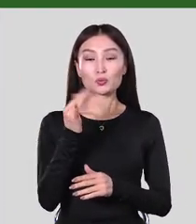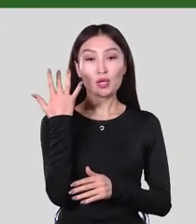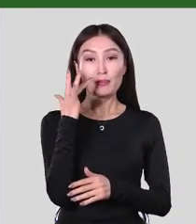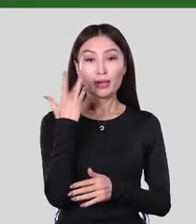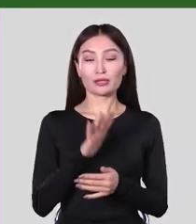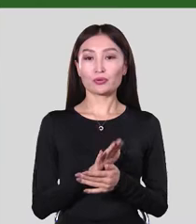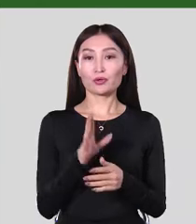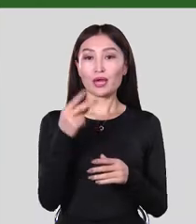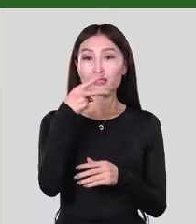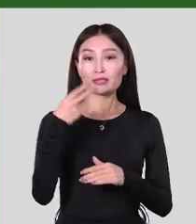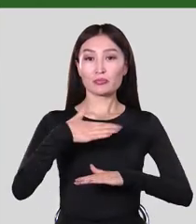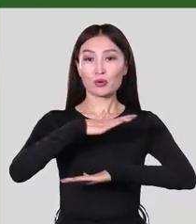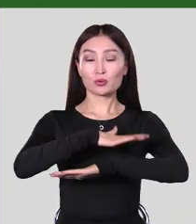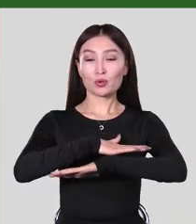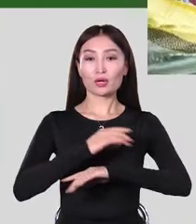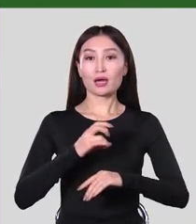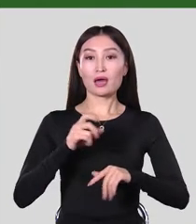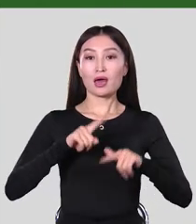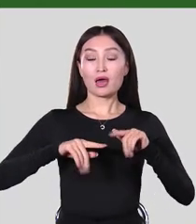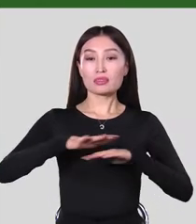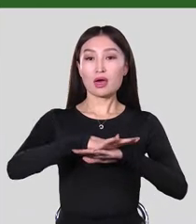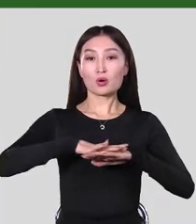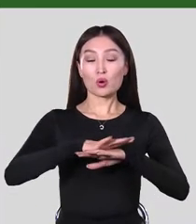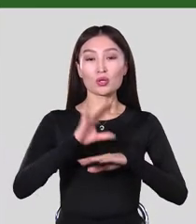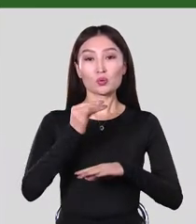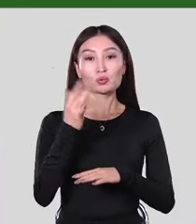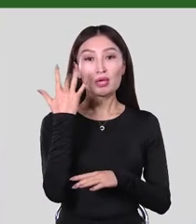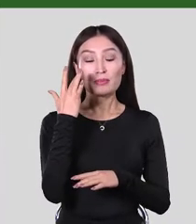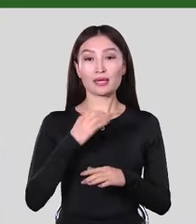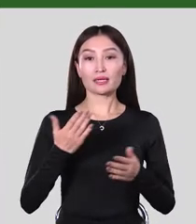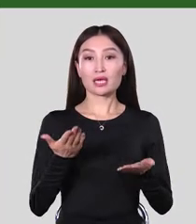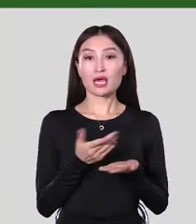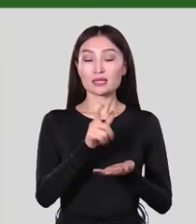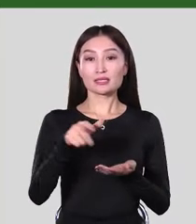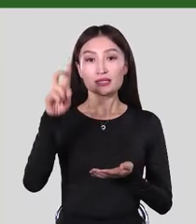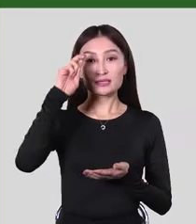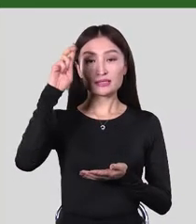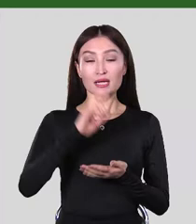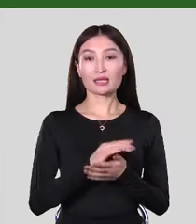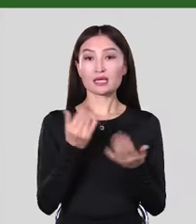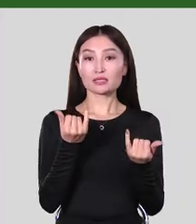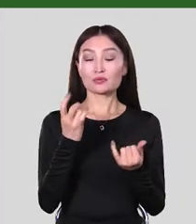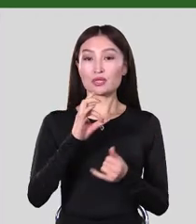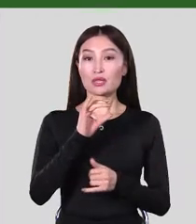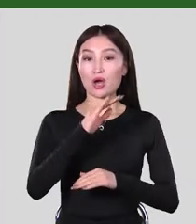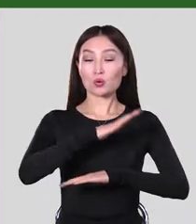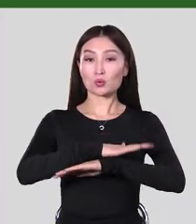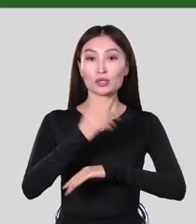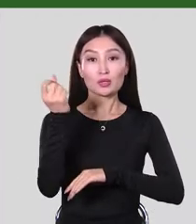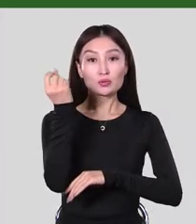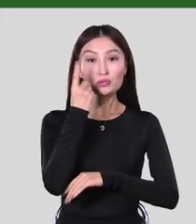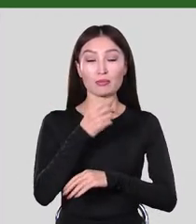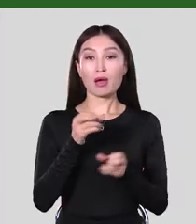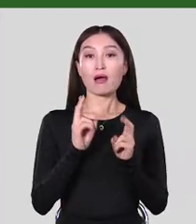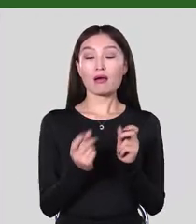Америку. Тема урока – народы Южной Америки, население и страны. Сегодня на уроке мы узнаем,